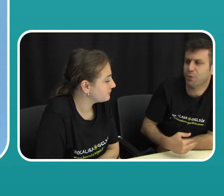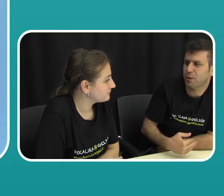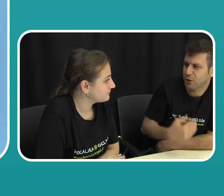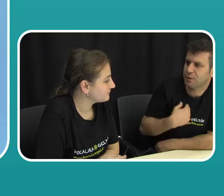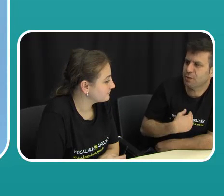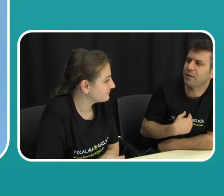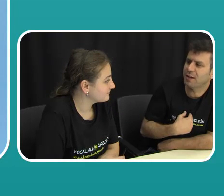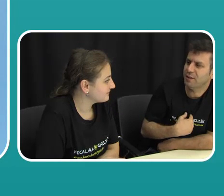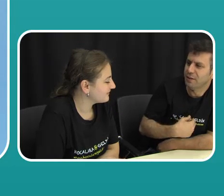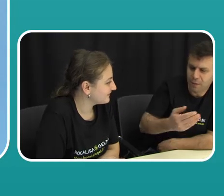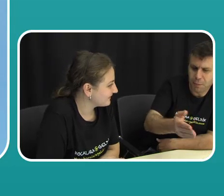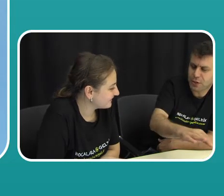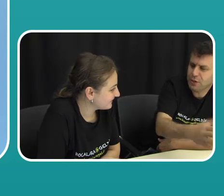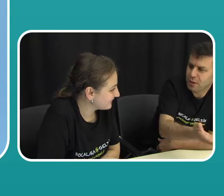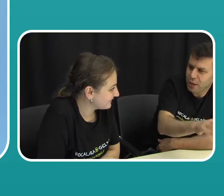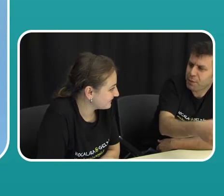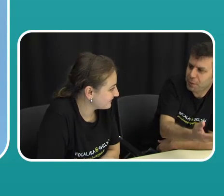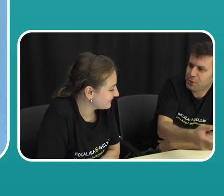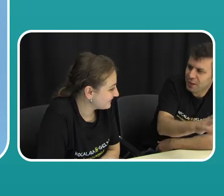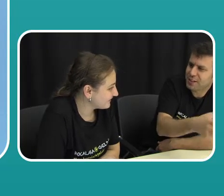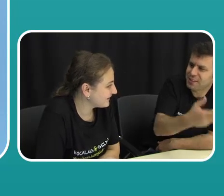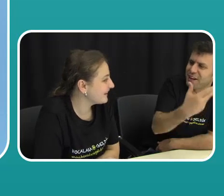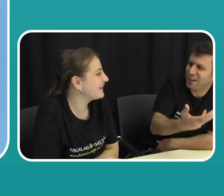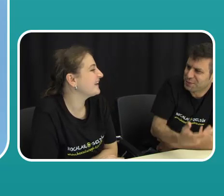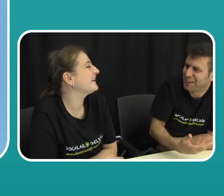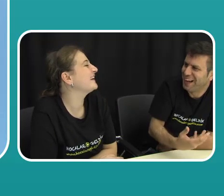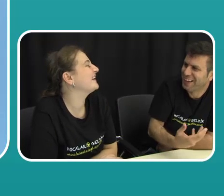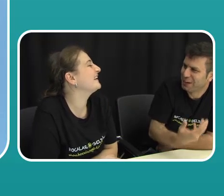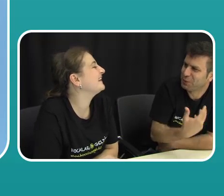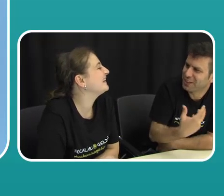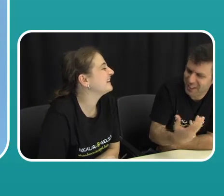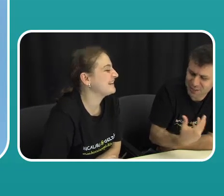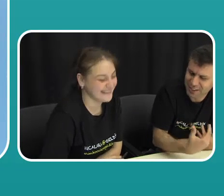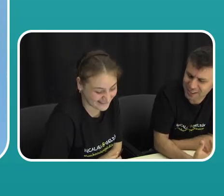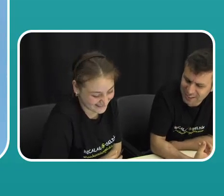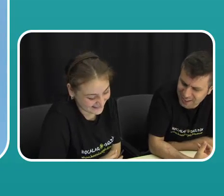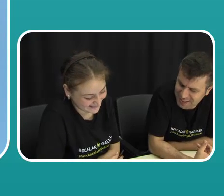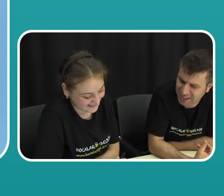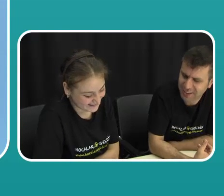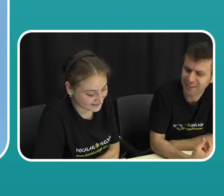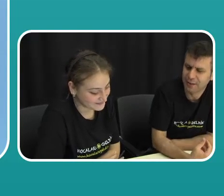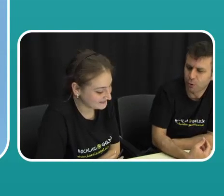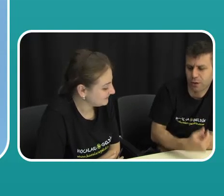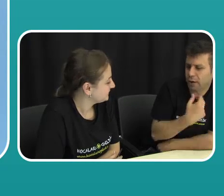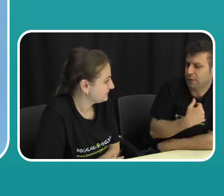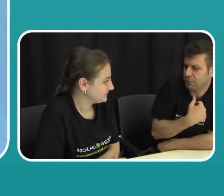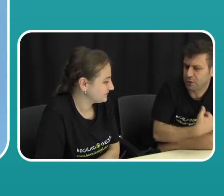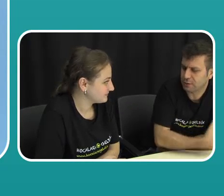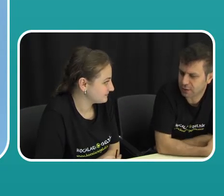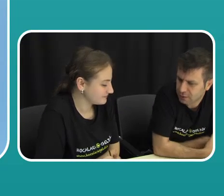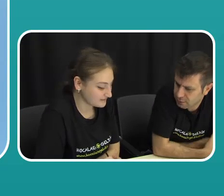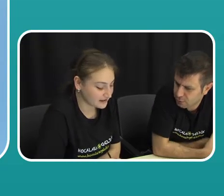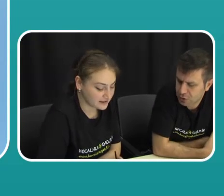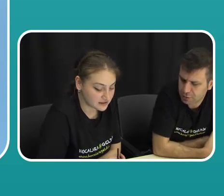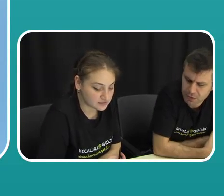bahsetmiyor ama acıktım herhalde bahçede ekmek pişiren kadınlar aklıma geldi yani burada tasvir ettiklerinden ziyade O da aklımda